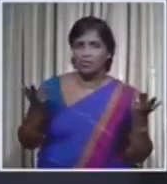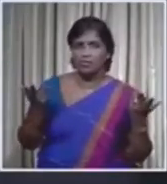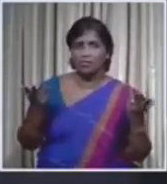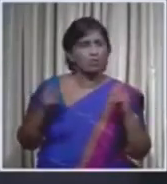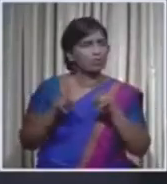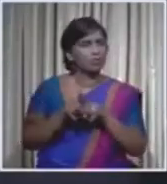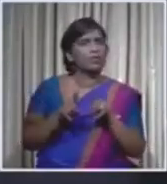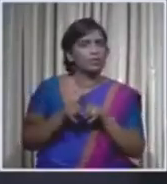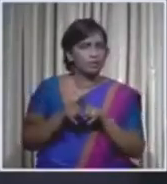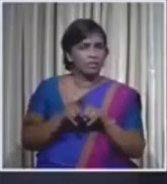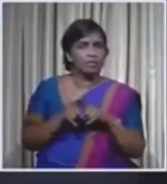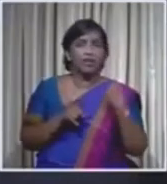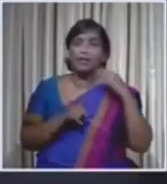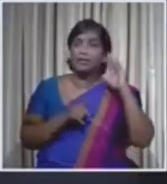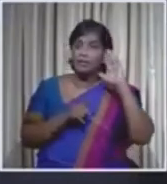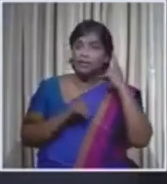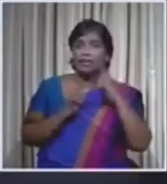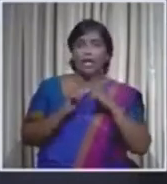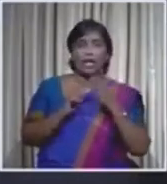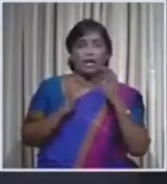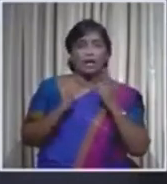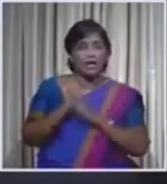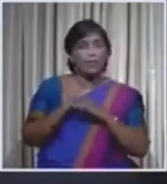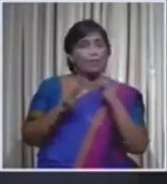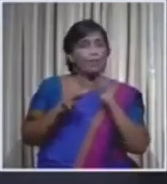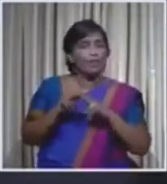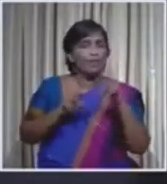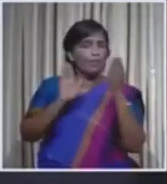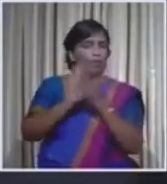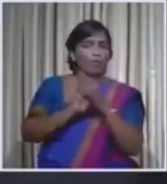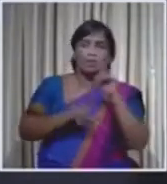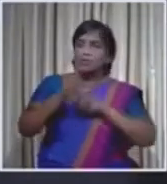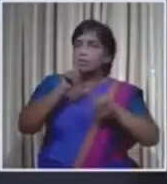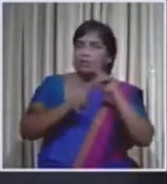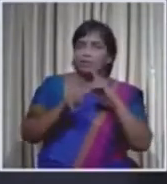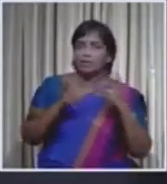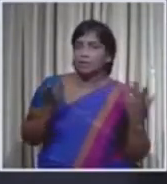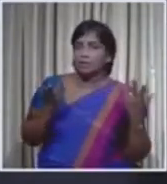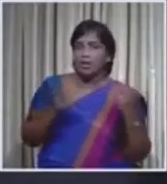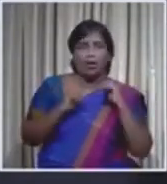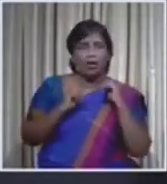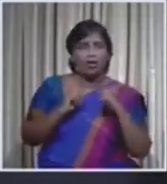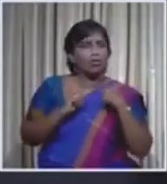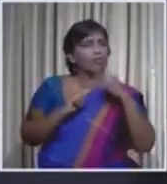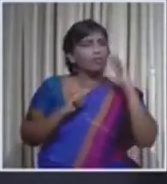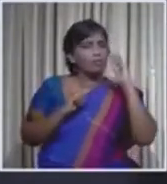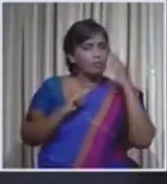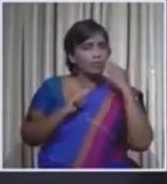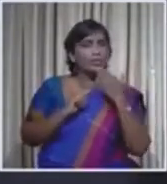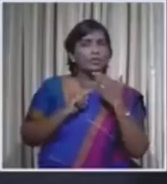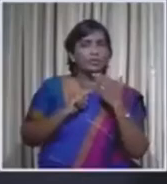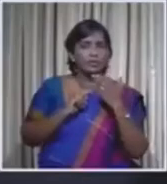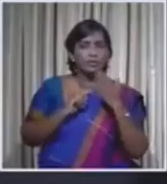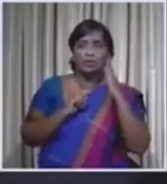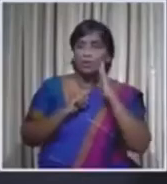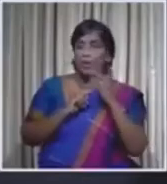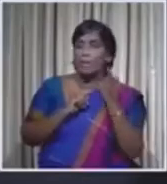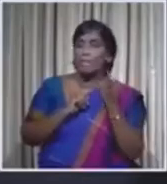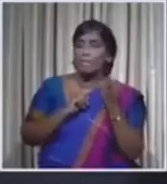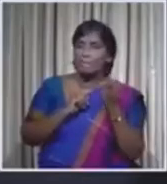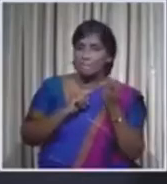මොකද්ද විශේෂයෙන්ම IMF කරපු සාකච්ඡාව කොහොමද මේ රටේ විශේෂයෙන්ම මේ විදේශ